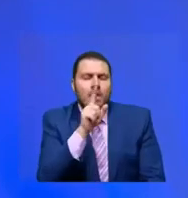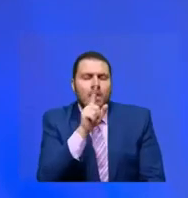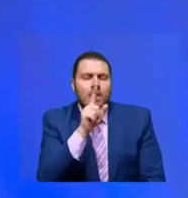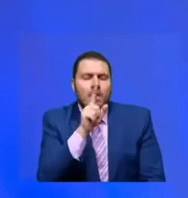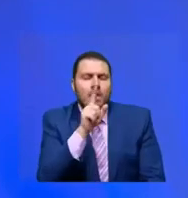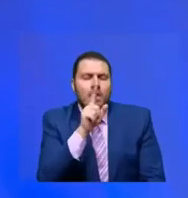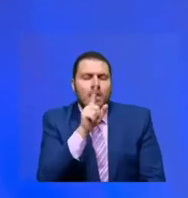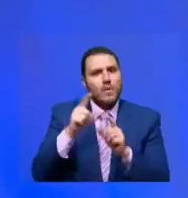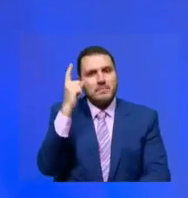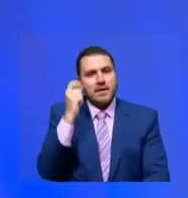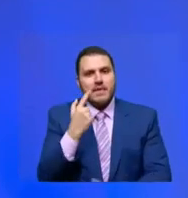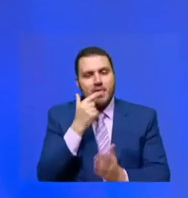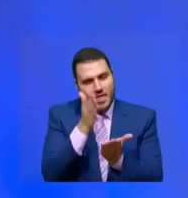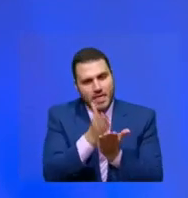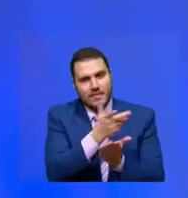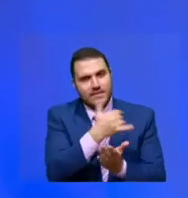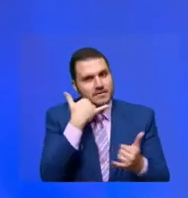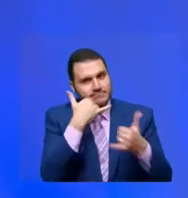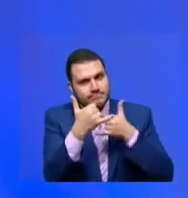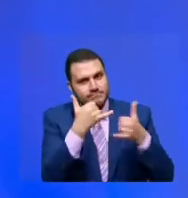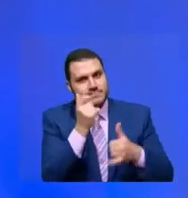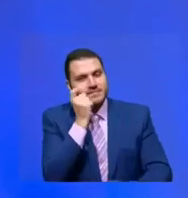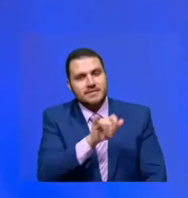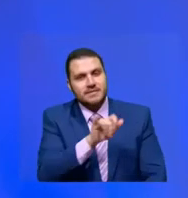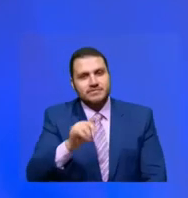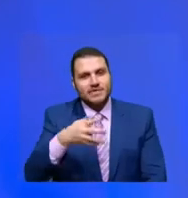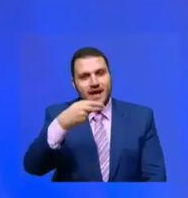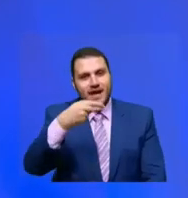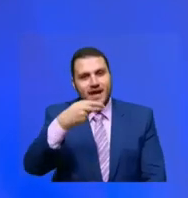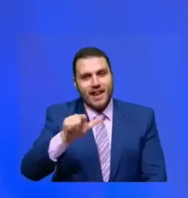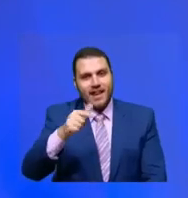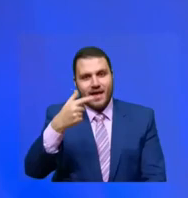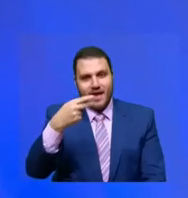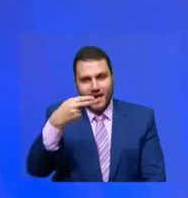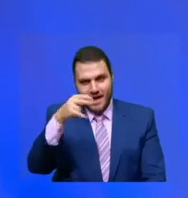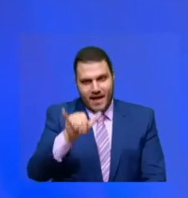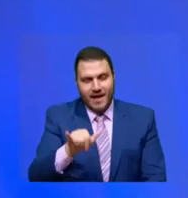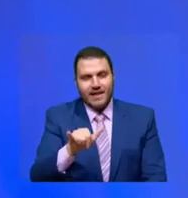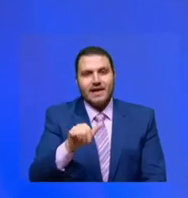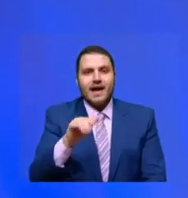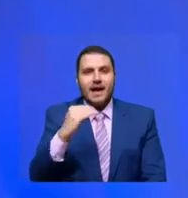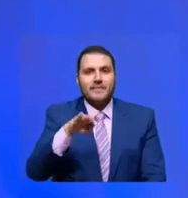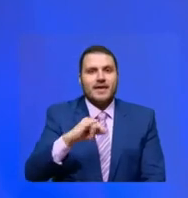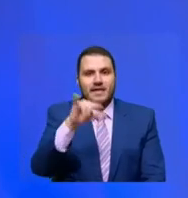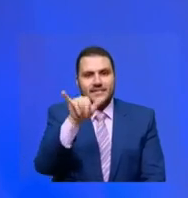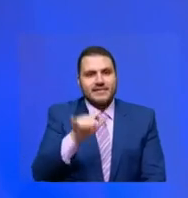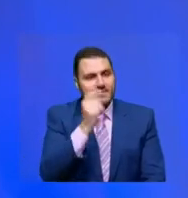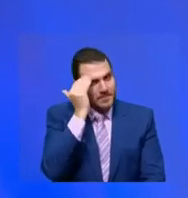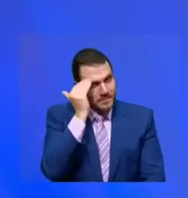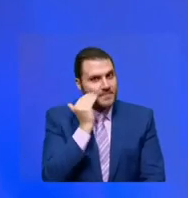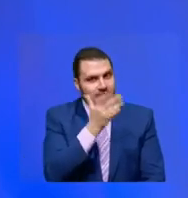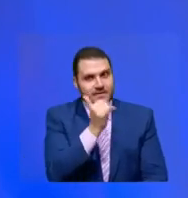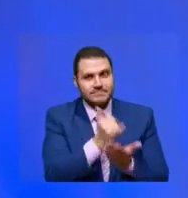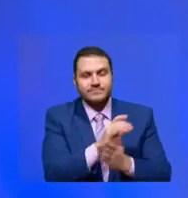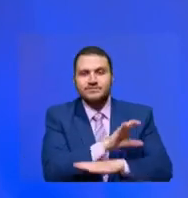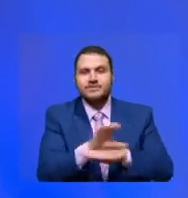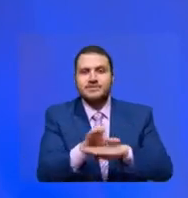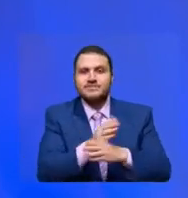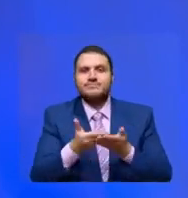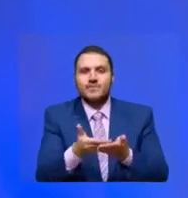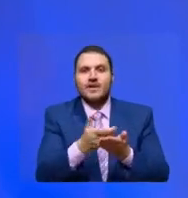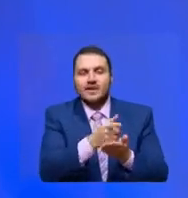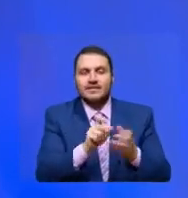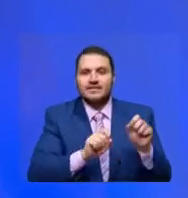خلال الهاتف مع السيدة مشاعل علي الحمادي المكلف بمهام وكيل الوزارة المساعد لشؤون تكنولوجيا